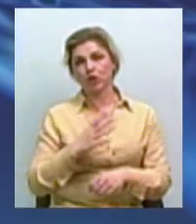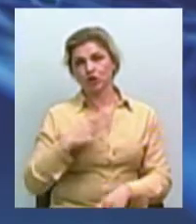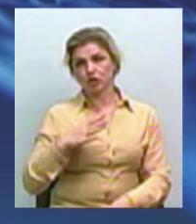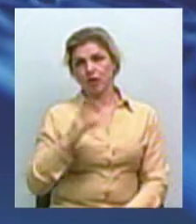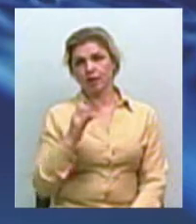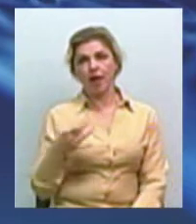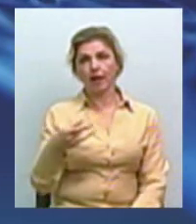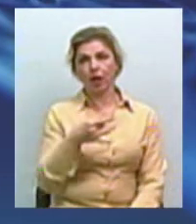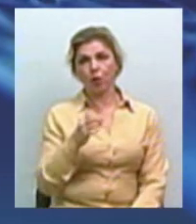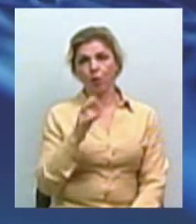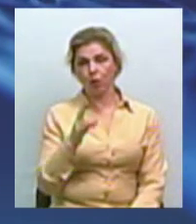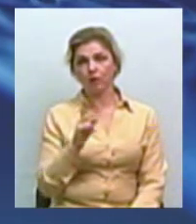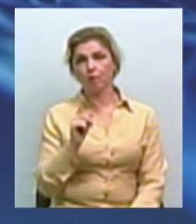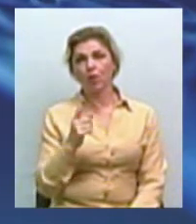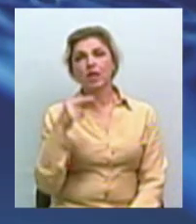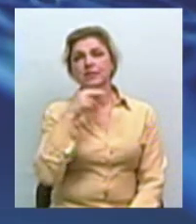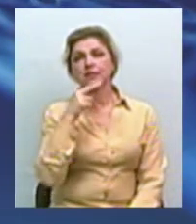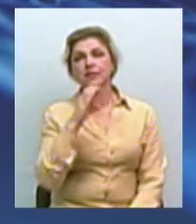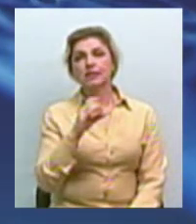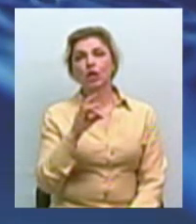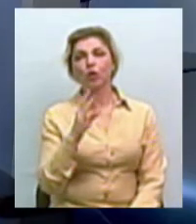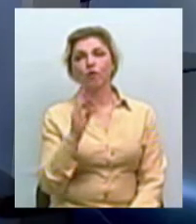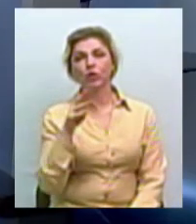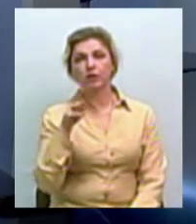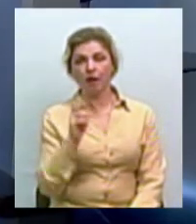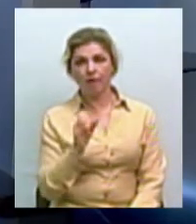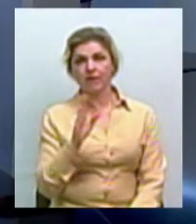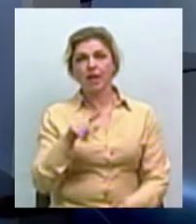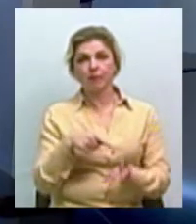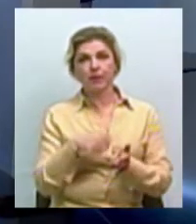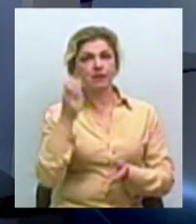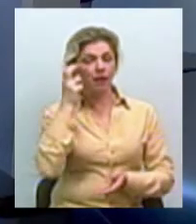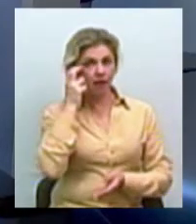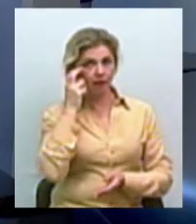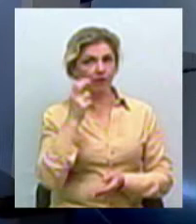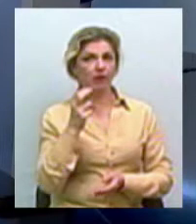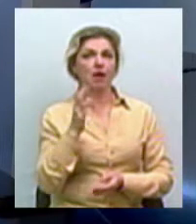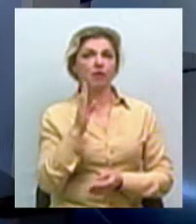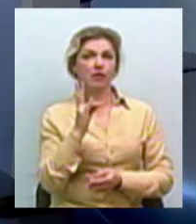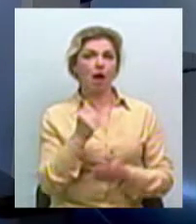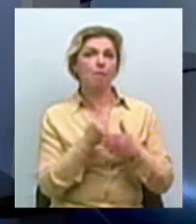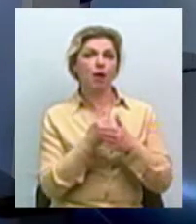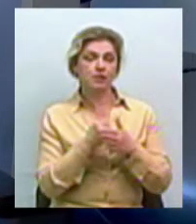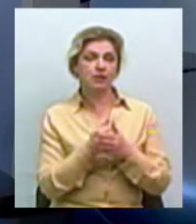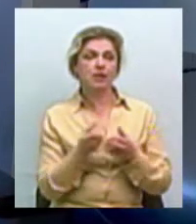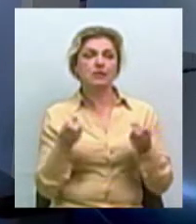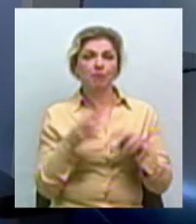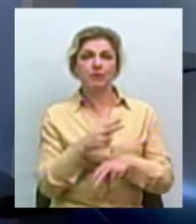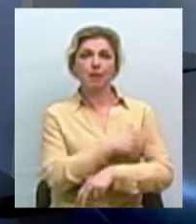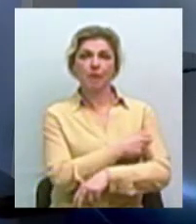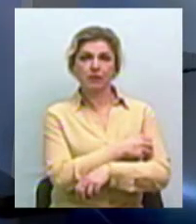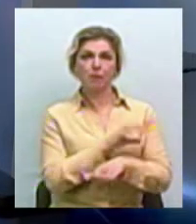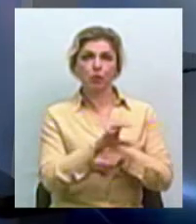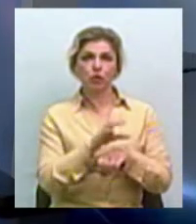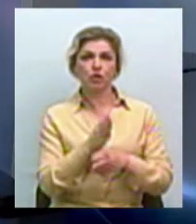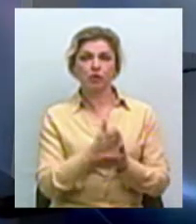вже, тому що сама сироватка вже в місті Києві в відповідних базах спецмедпостачання знаходиться. А